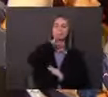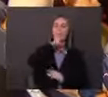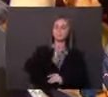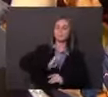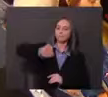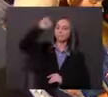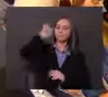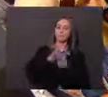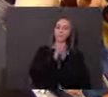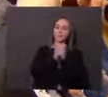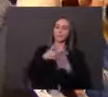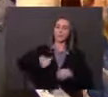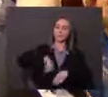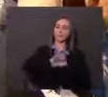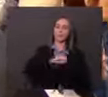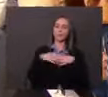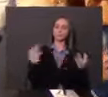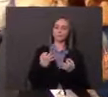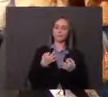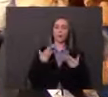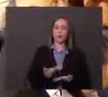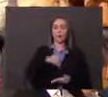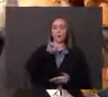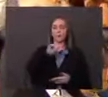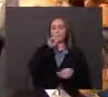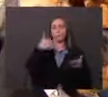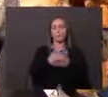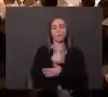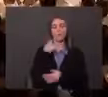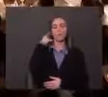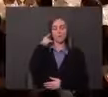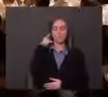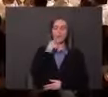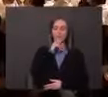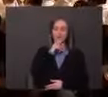por nós, pecadores, agora e na hora da nossa morte. Amém.